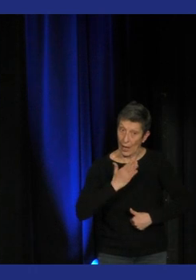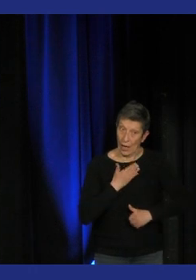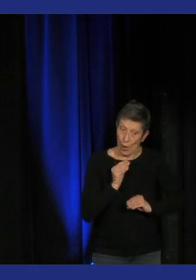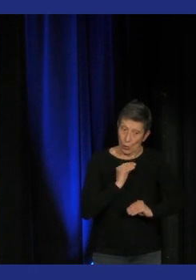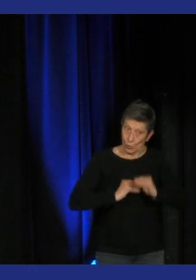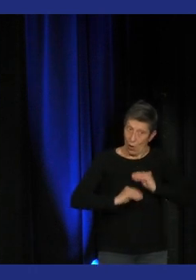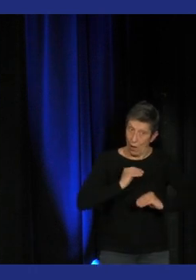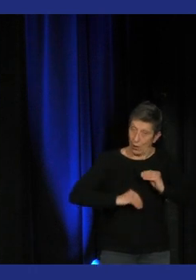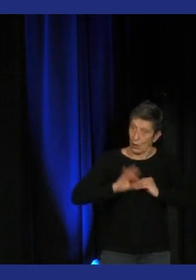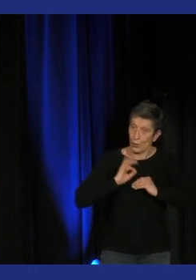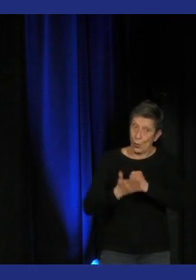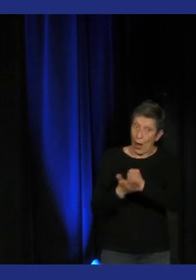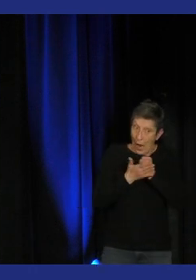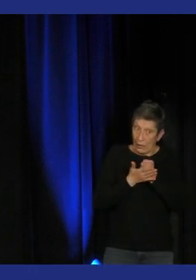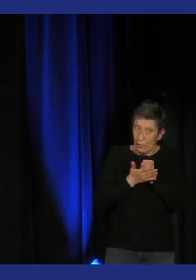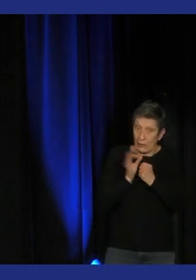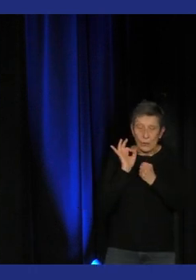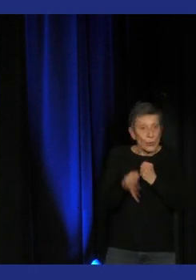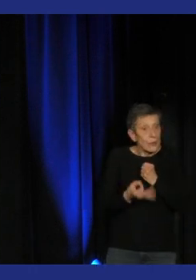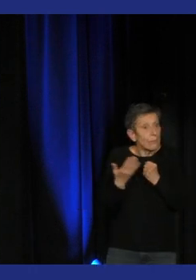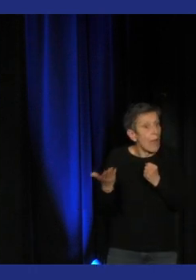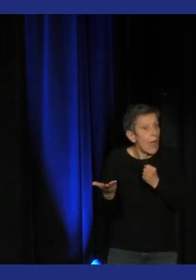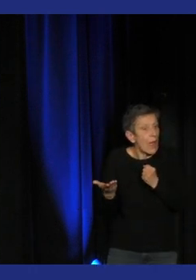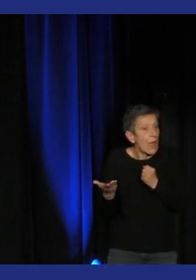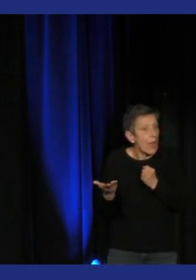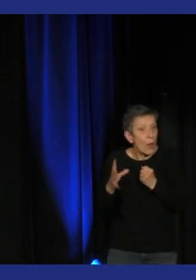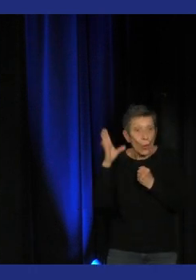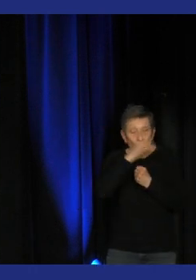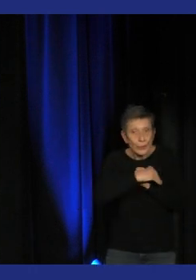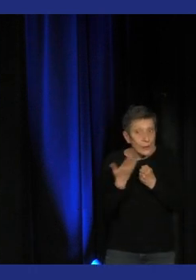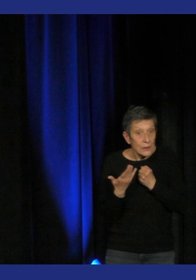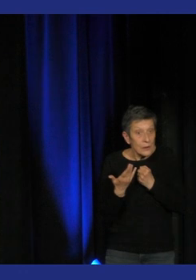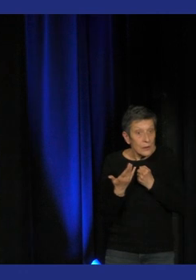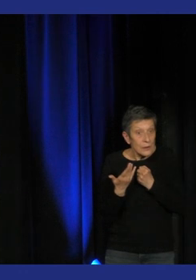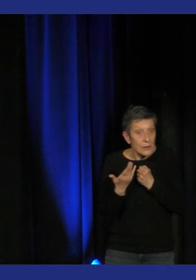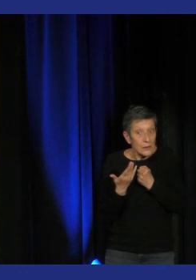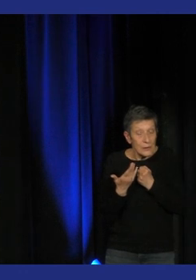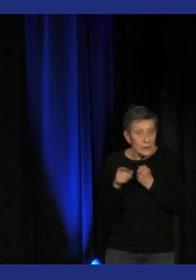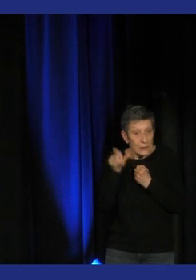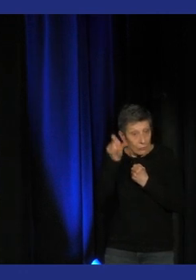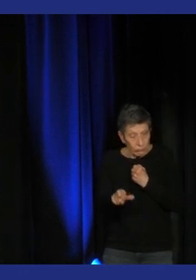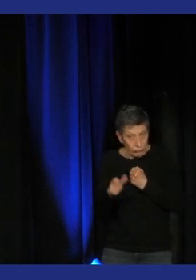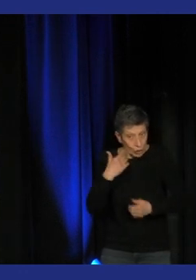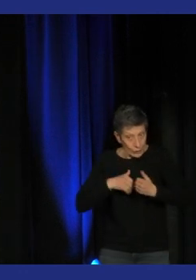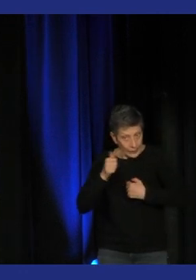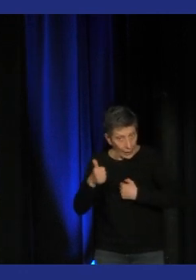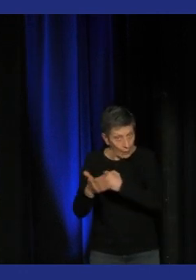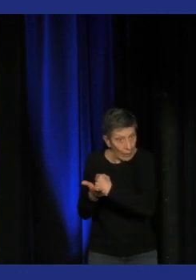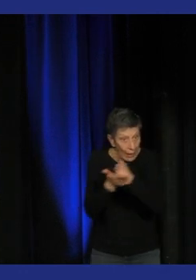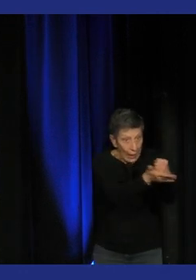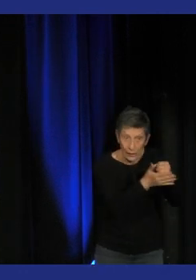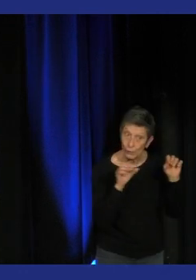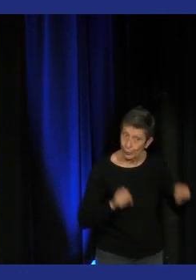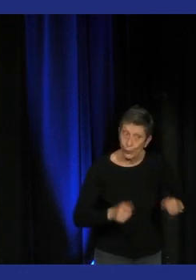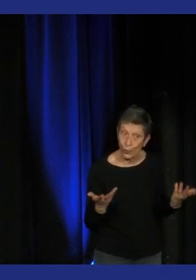pas, d'aide, pardon. Mais du coup, on oublie en fait cette réciprocité qui fait qu'elle